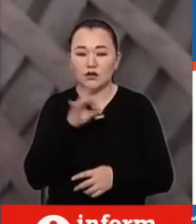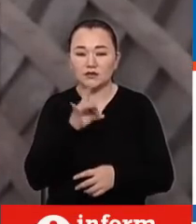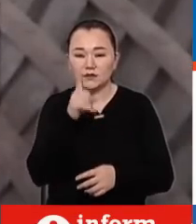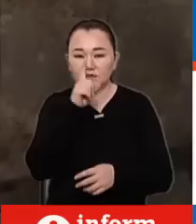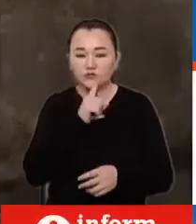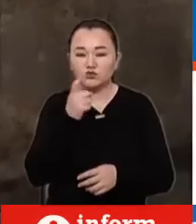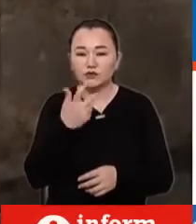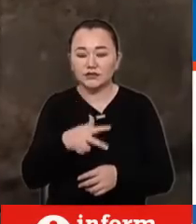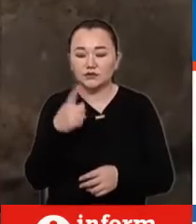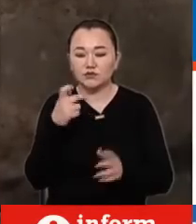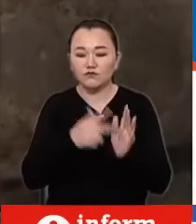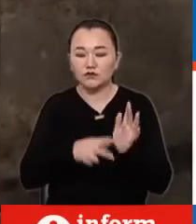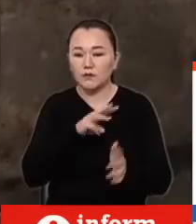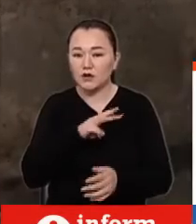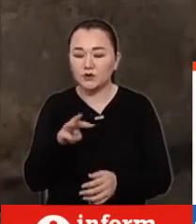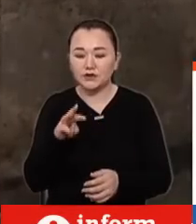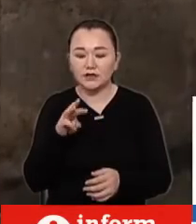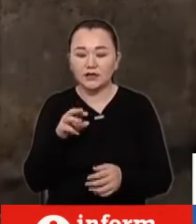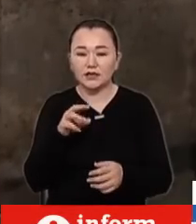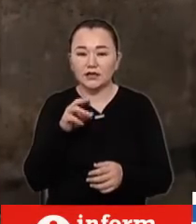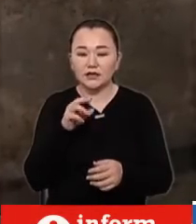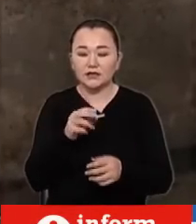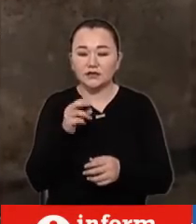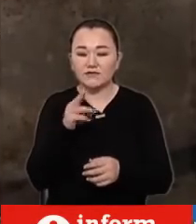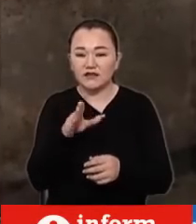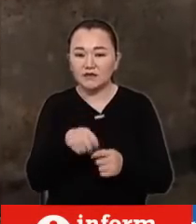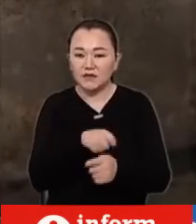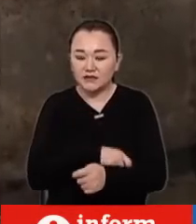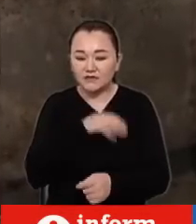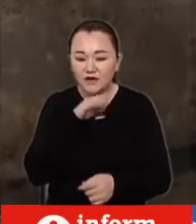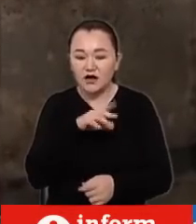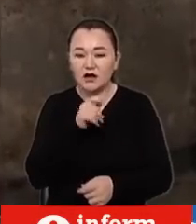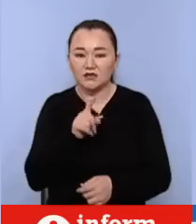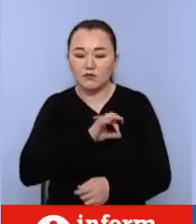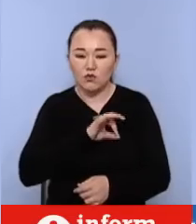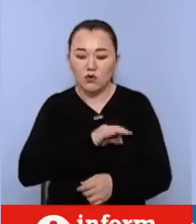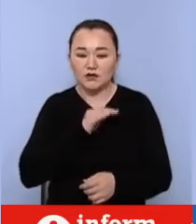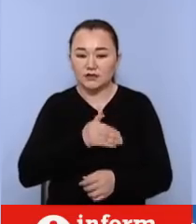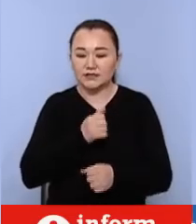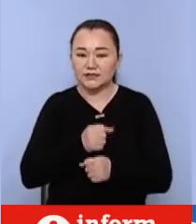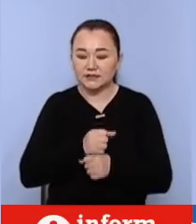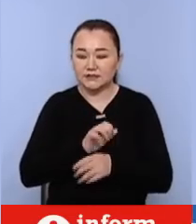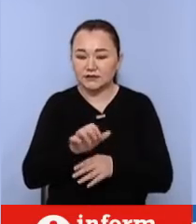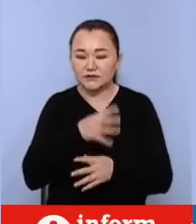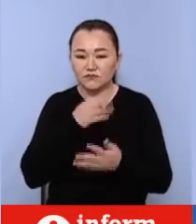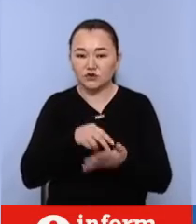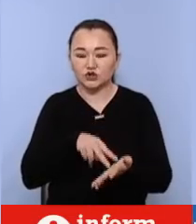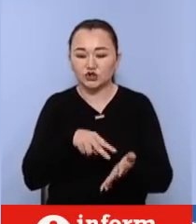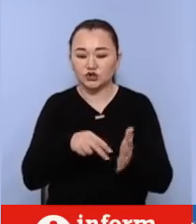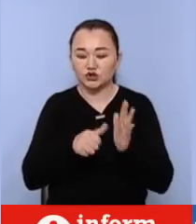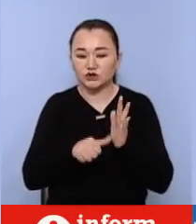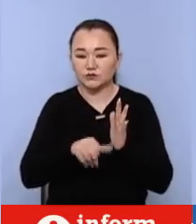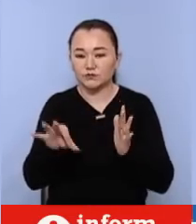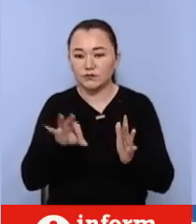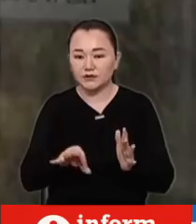айына 130-180 миллион текше метрге жетіп отыр. Пайдаланылатын газдың құны кәсіпорын өндіретін өнімнің өзіндік құнының 60%-ына